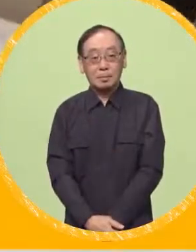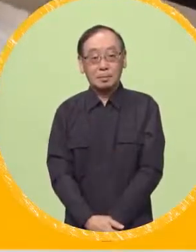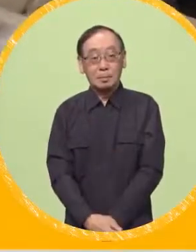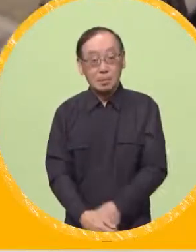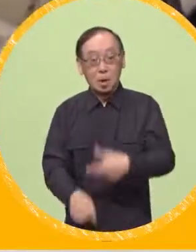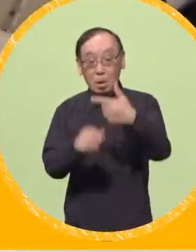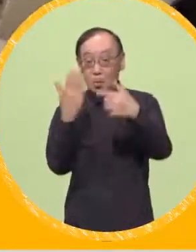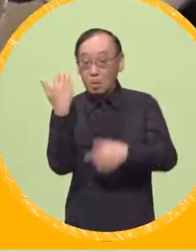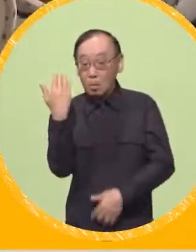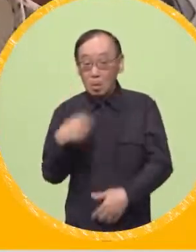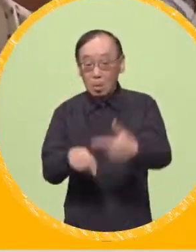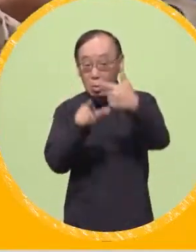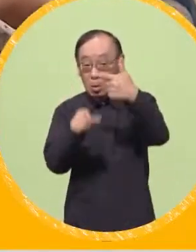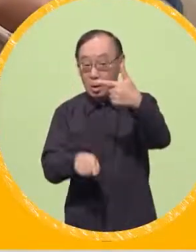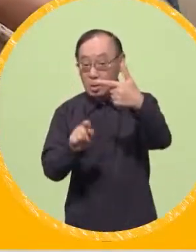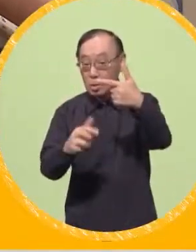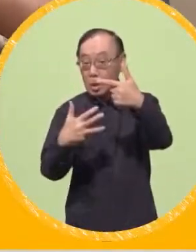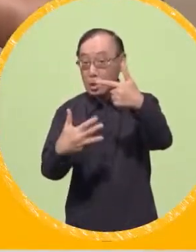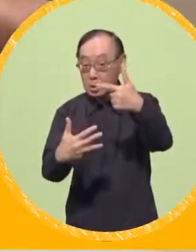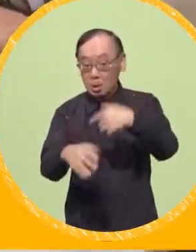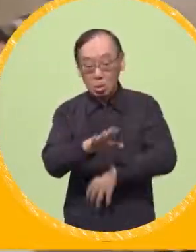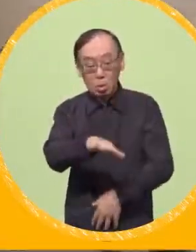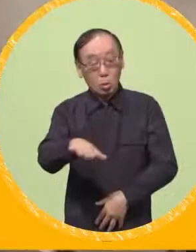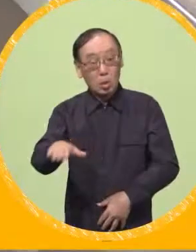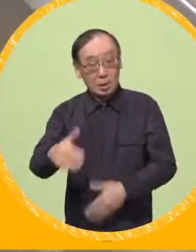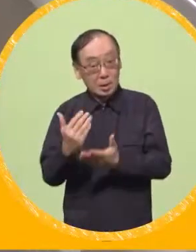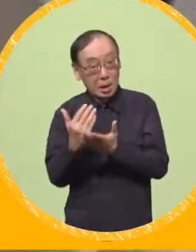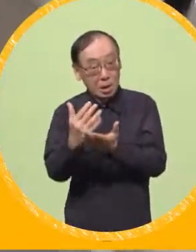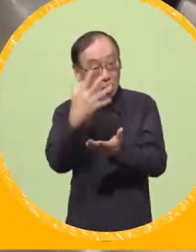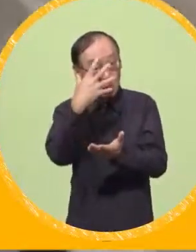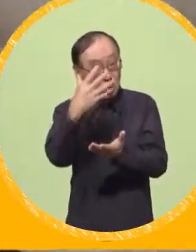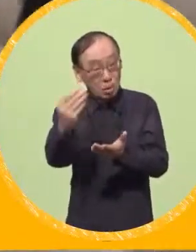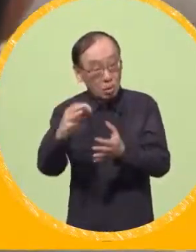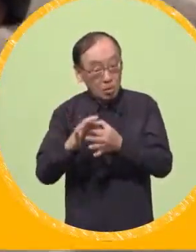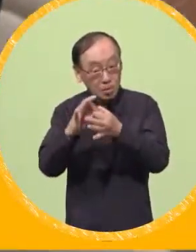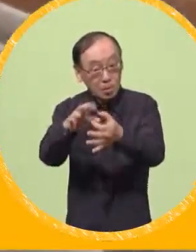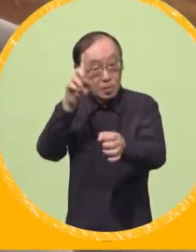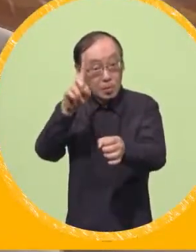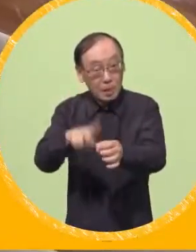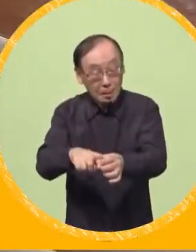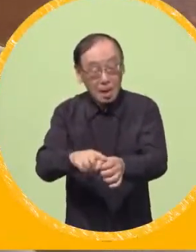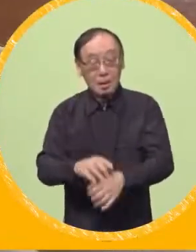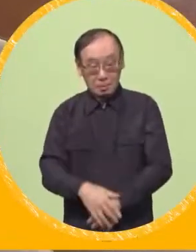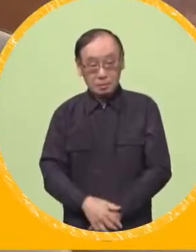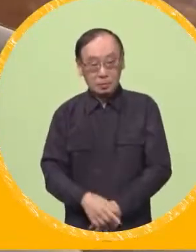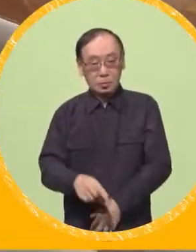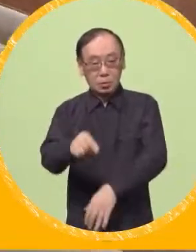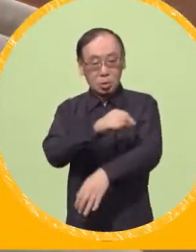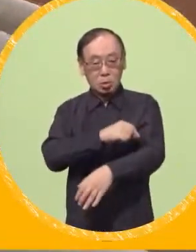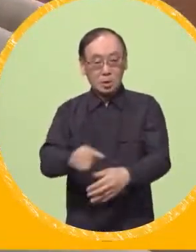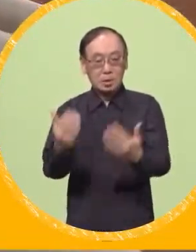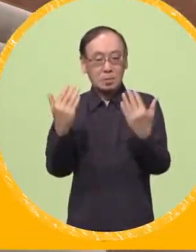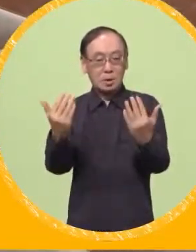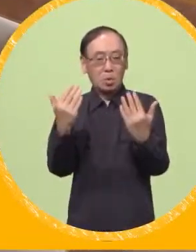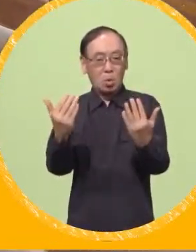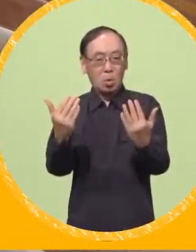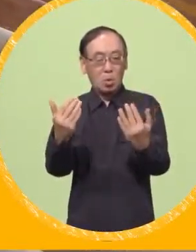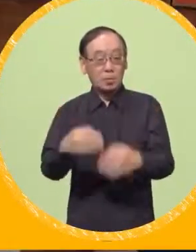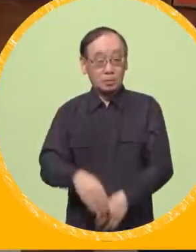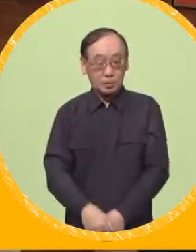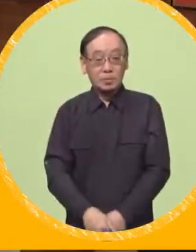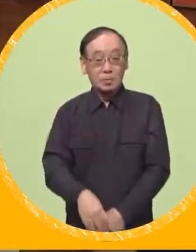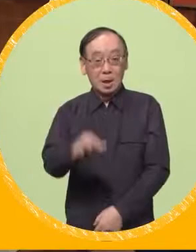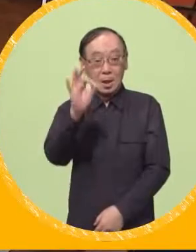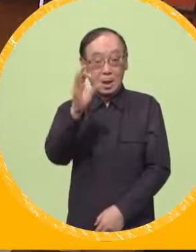6月18日子どもたちにセーリングの魅力を伝えるため県主催によるセーリング特別授業が横浜市立